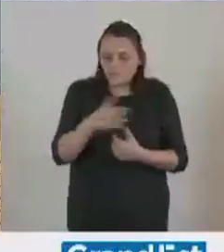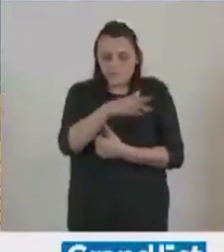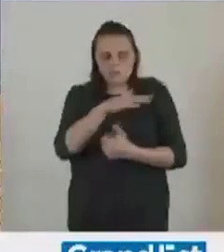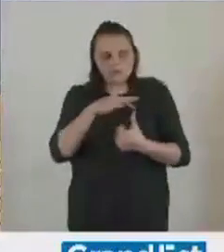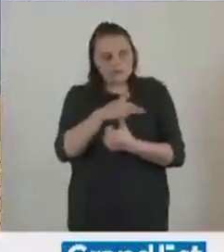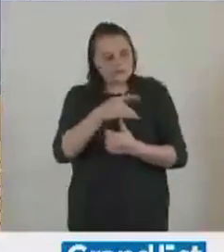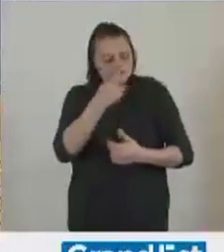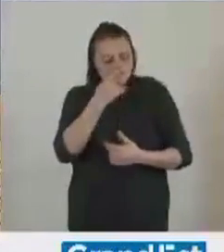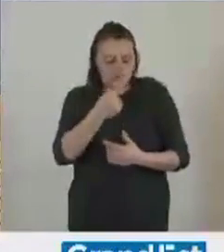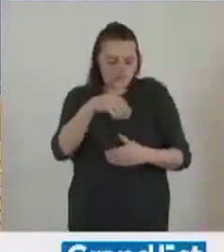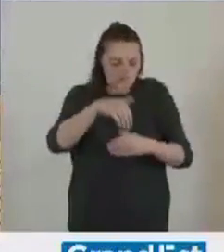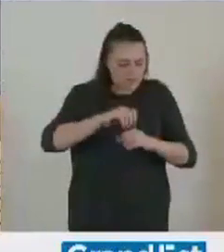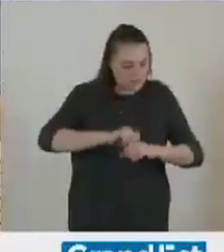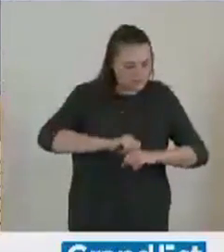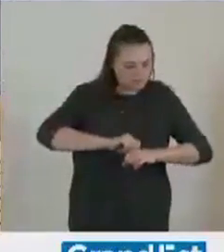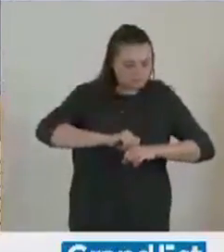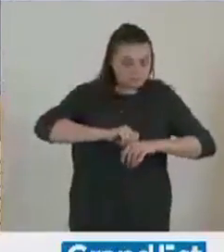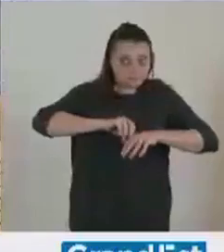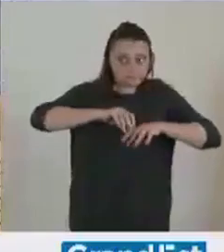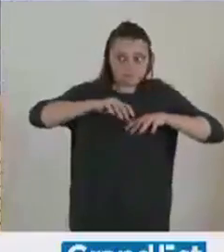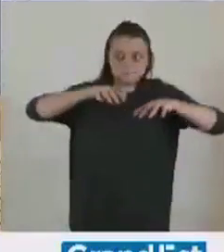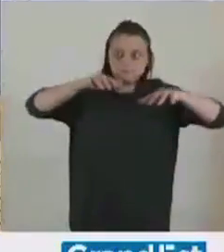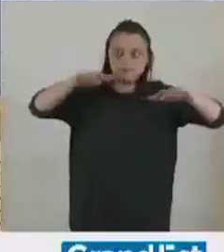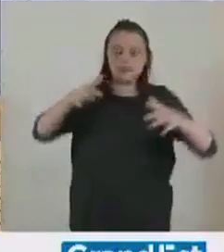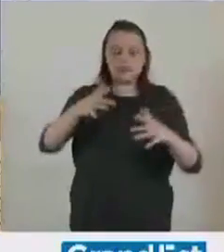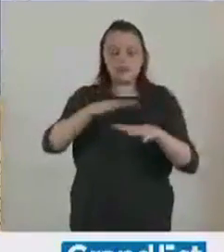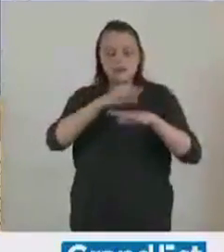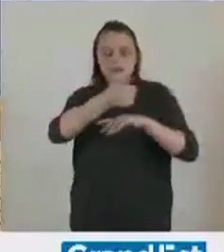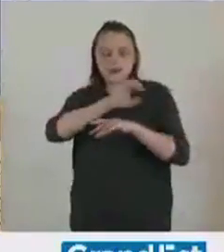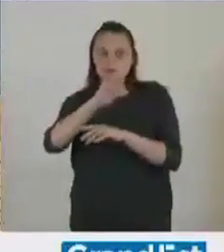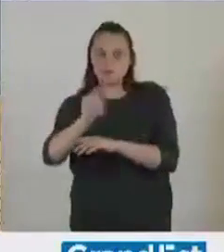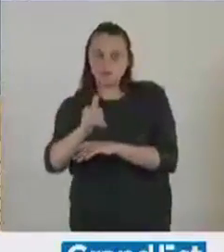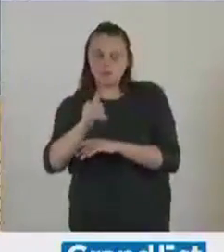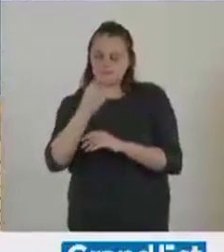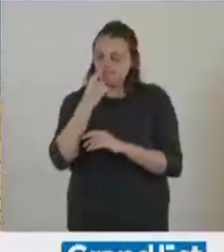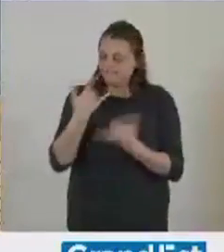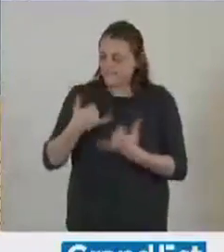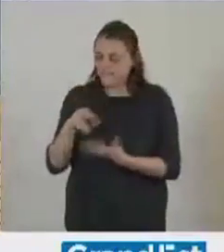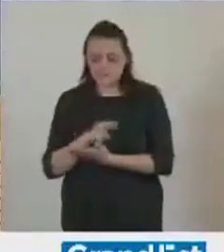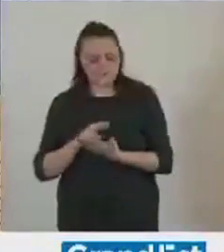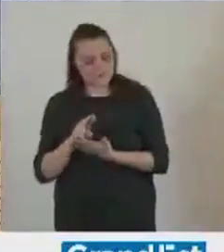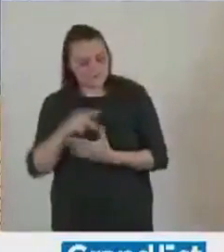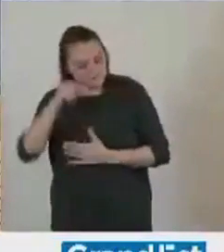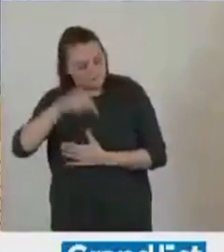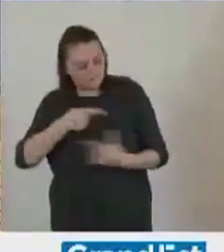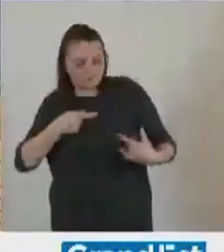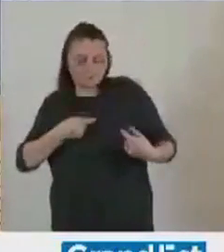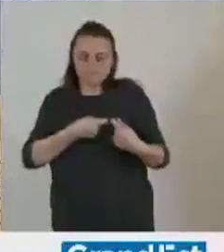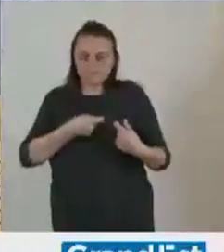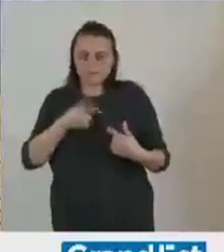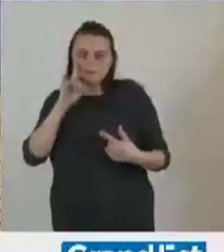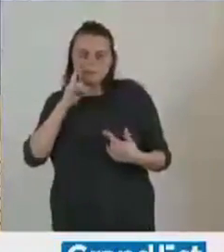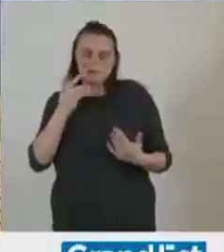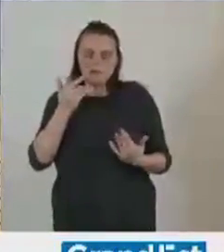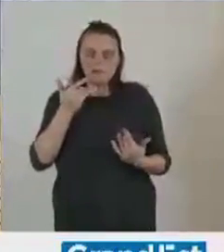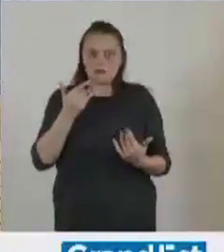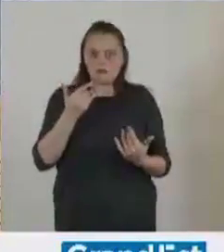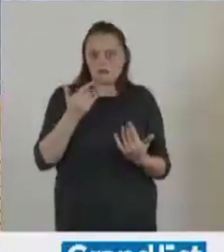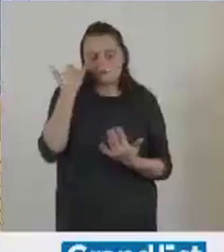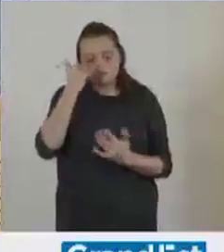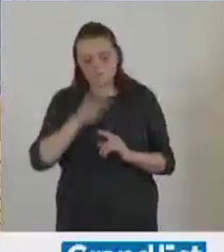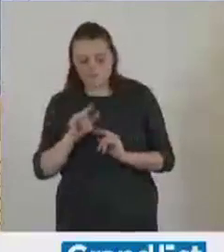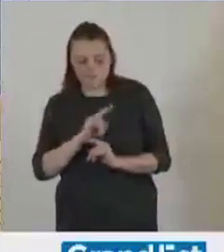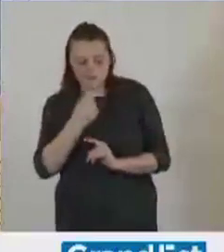numérique, notre région aurait été bancale, du fait du fossé existant, et fossé qui n'aurait fait que se